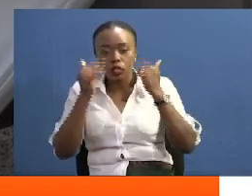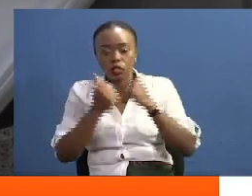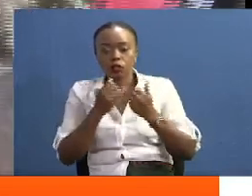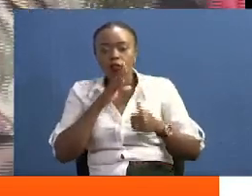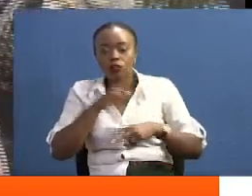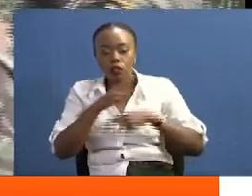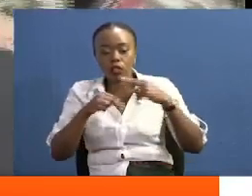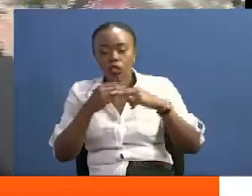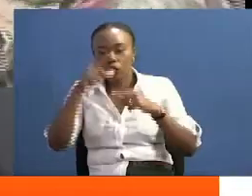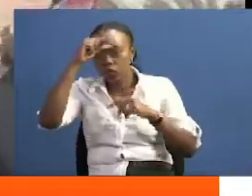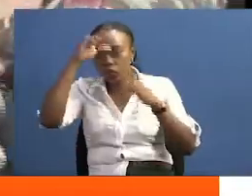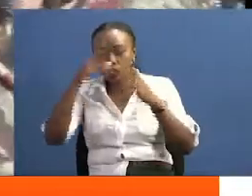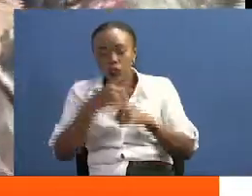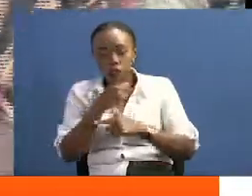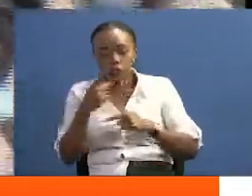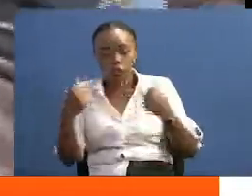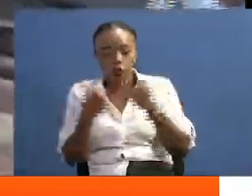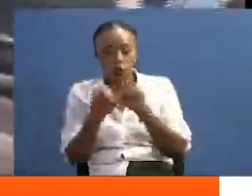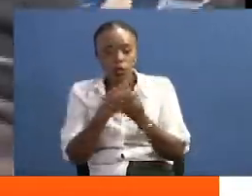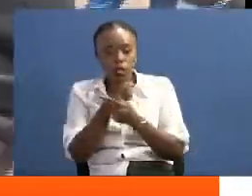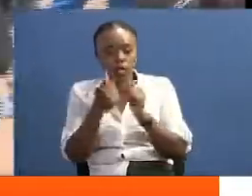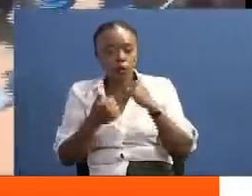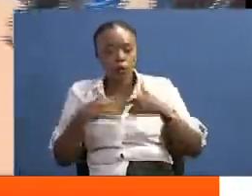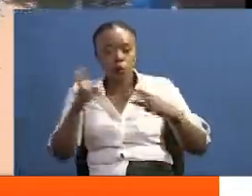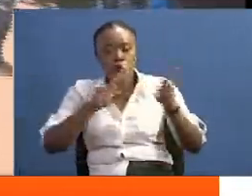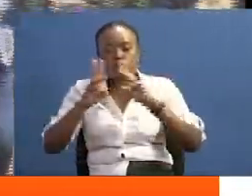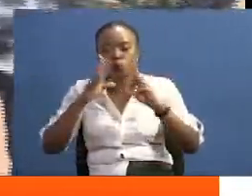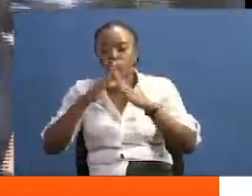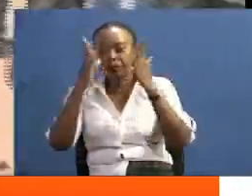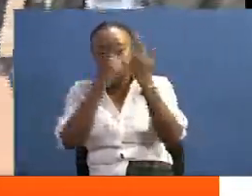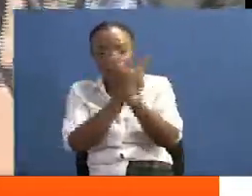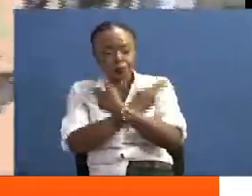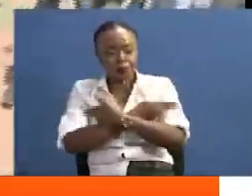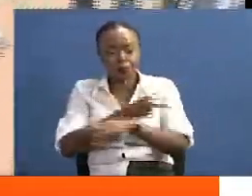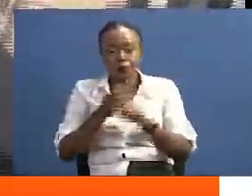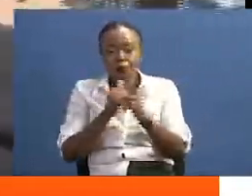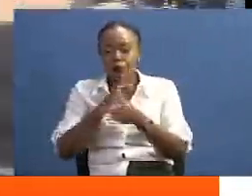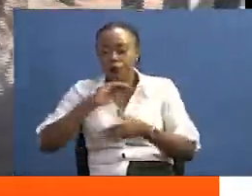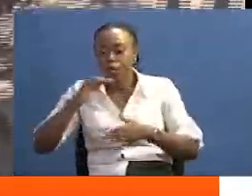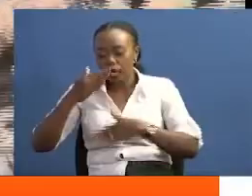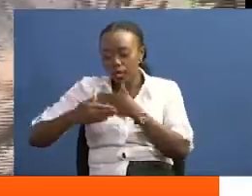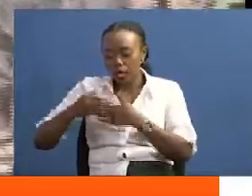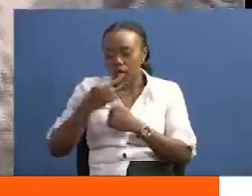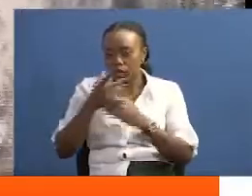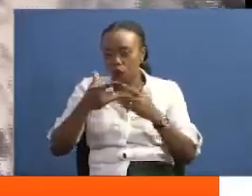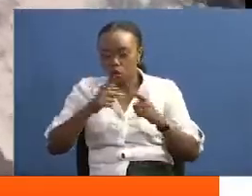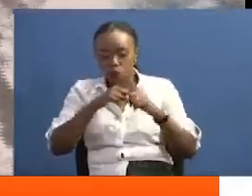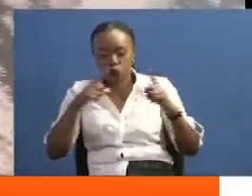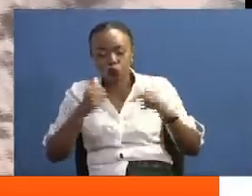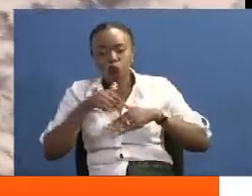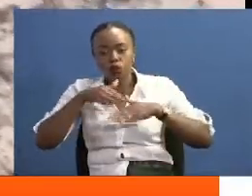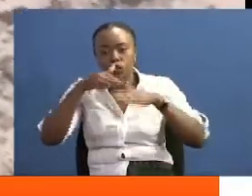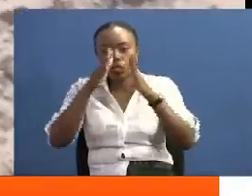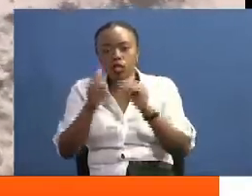the national government. Haya yanajiri huku mawimbi yakitulia katika kaunti jirani ya Laikipia